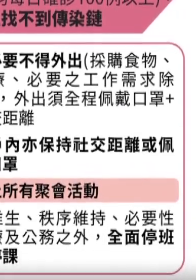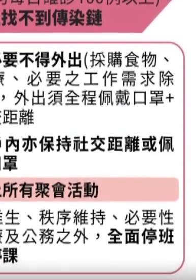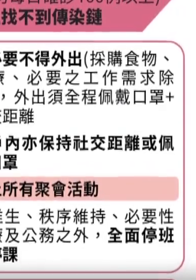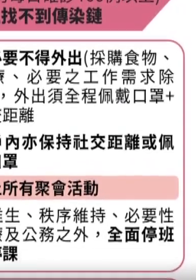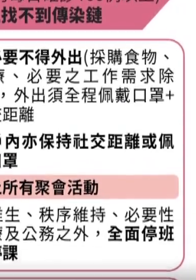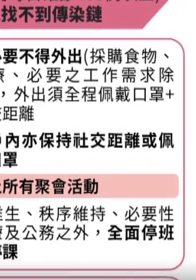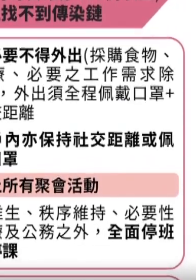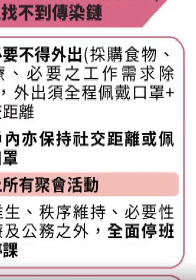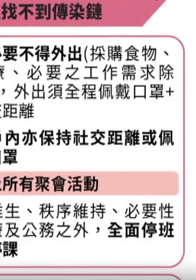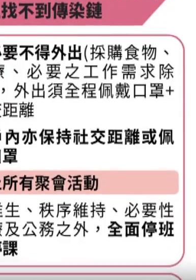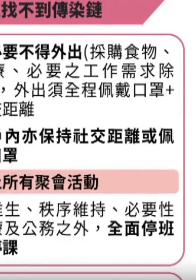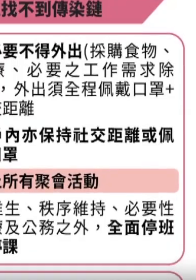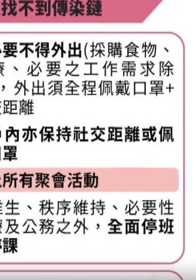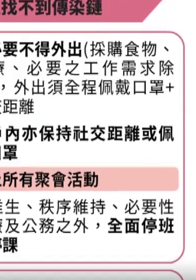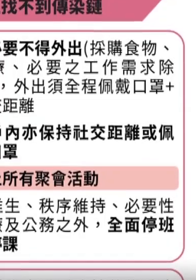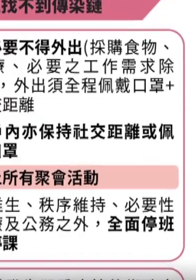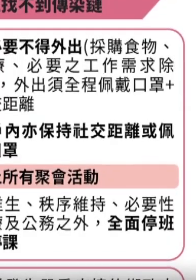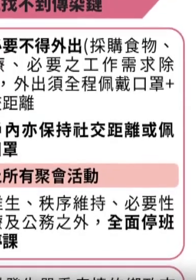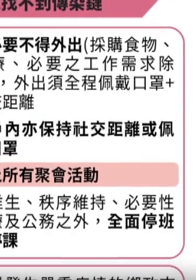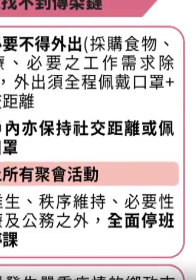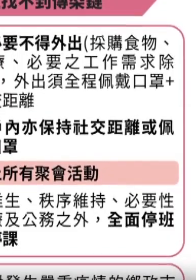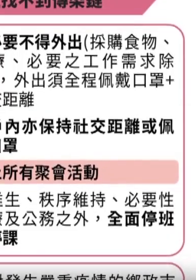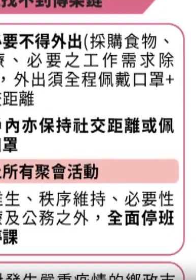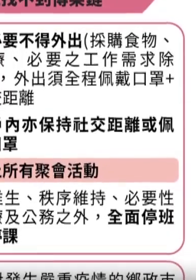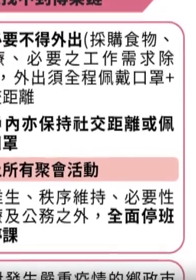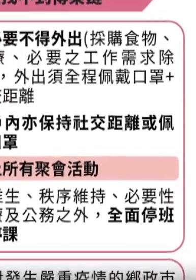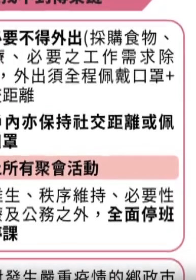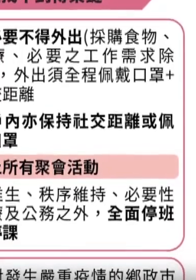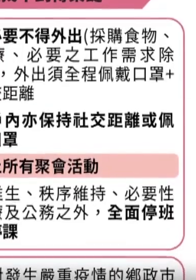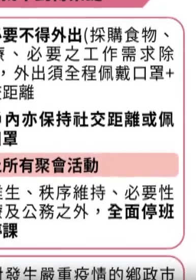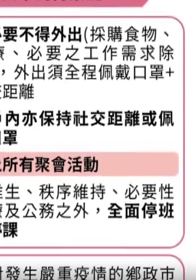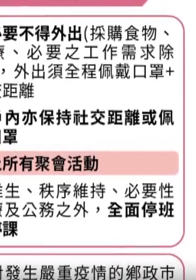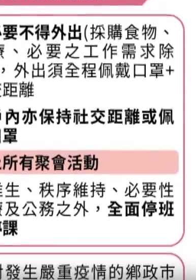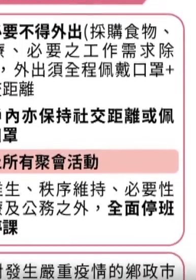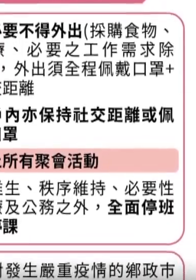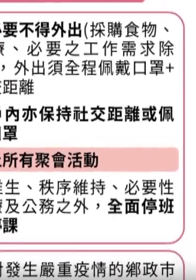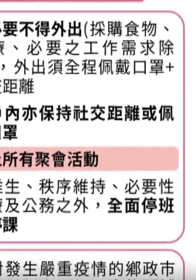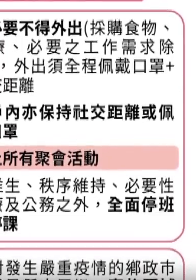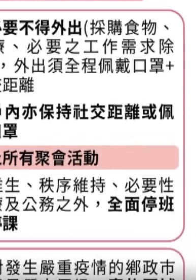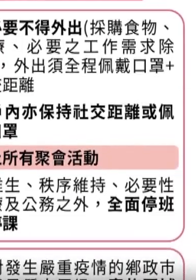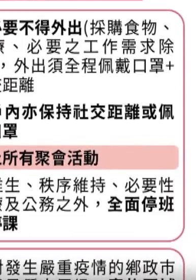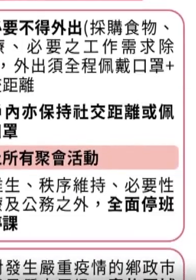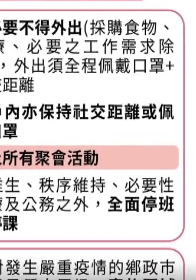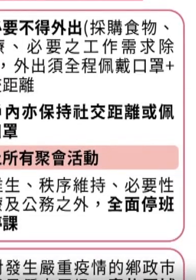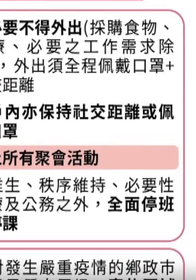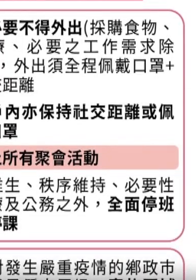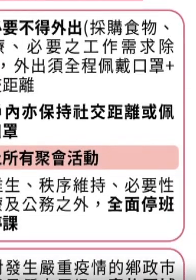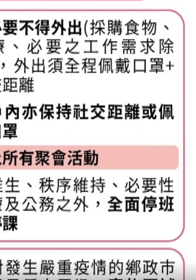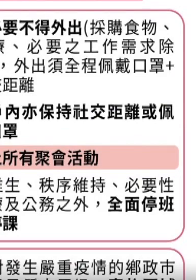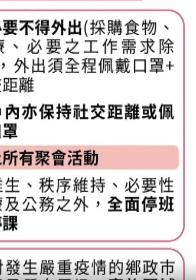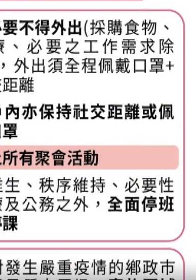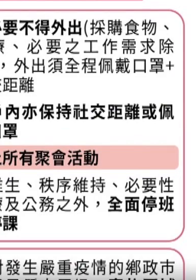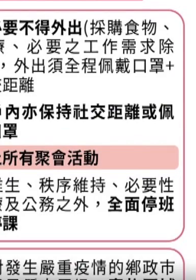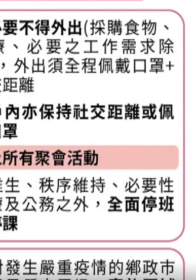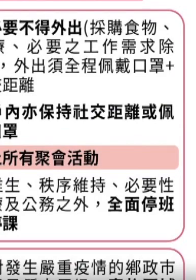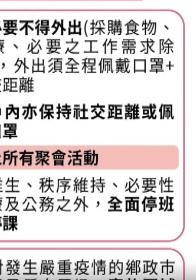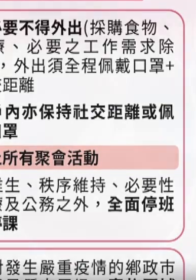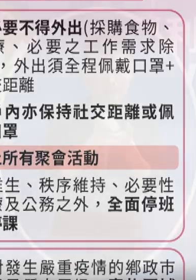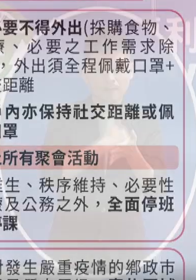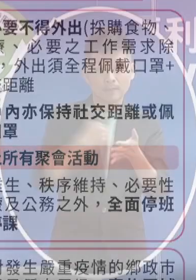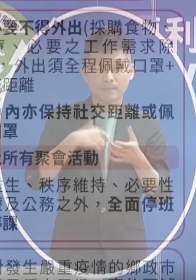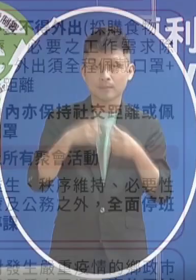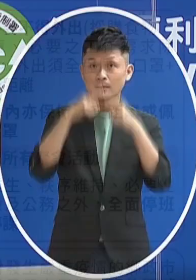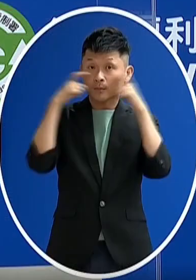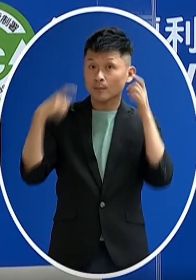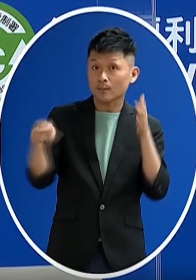但上述集会活动若能采固定座位且为梅花座、十连制、全程佩戴口罩、禁止饮